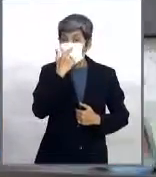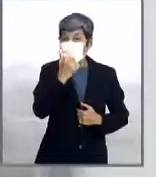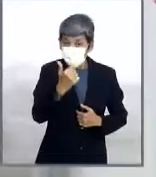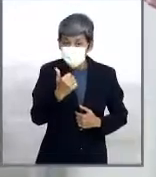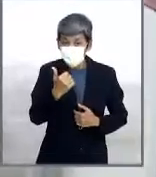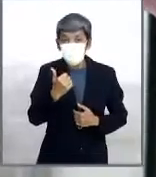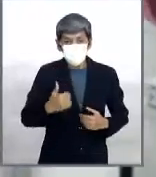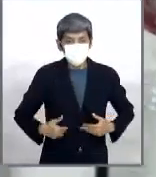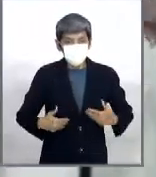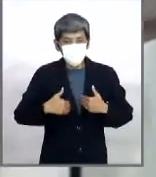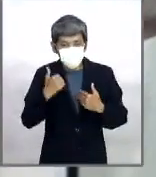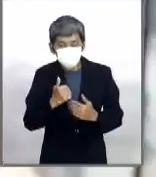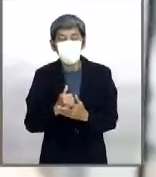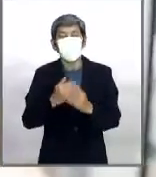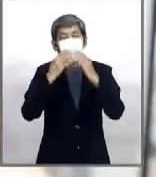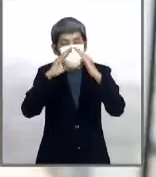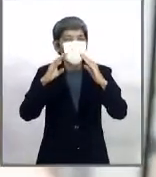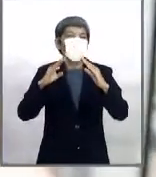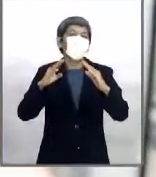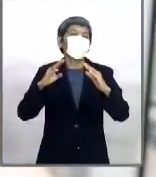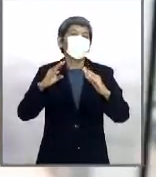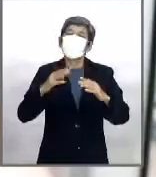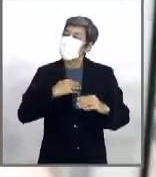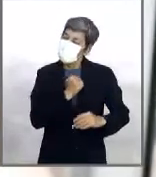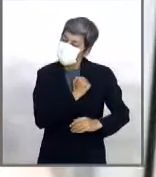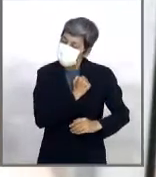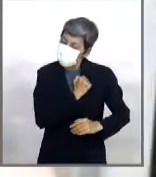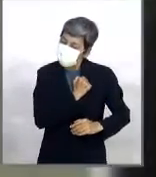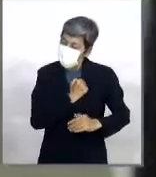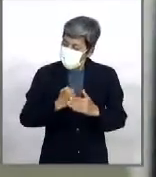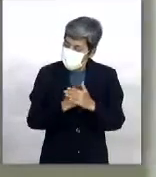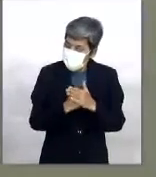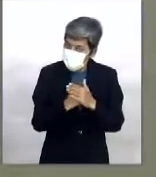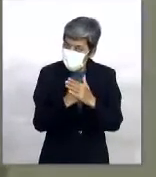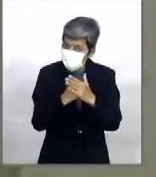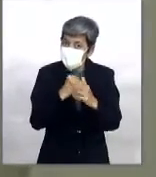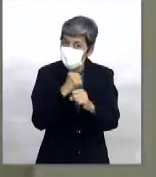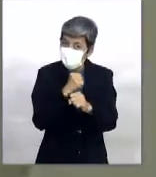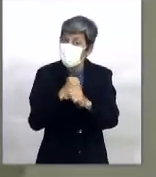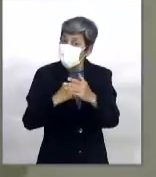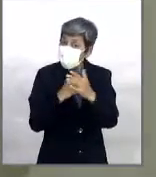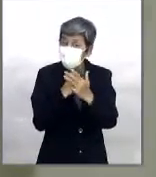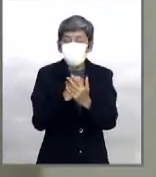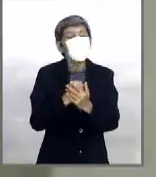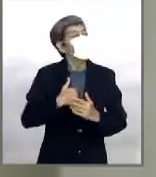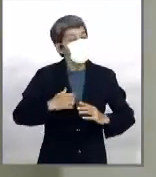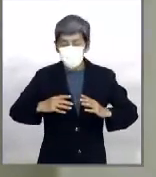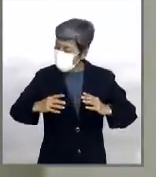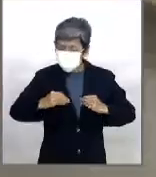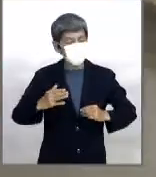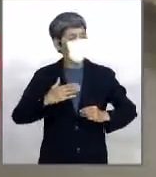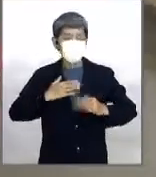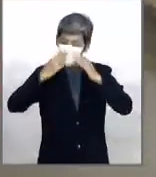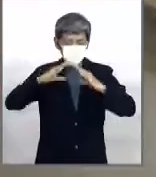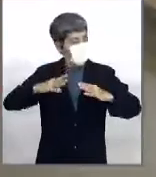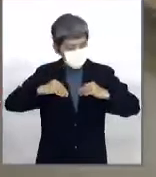ประสบความสำเร็จอยู่ในช่วงหนึ่งมาเป็นคนพิการเขาไม่ได้ย่อท้อแต่เขาทำสิ่งนั้นให้ยอมรับตนเองได้และ